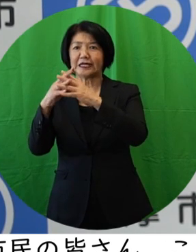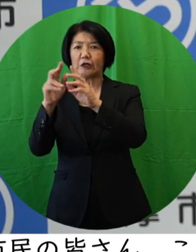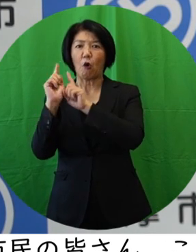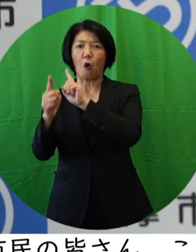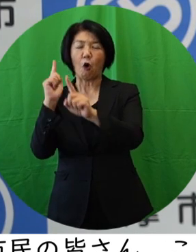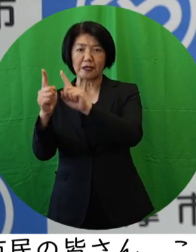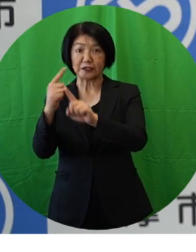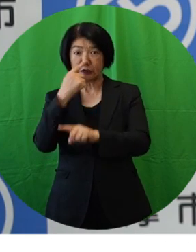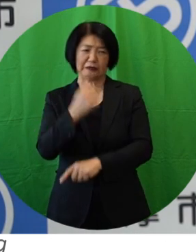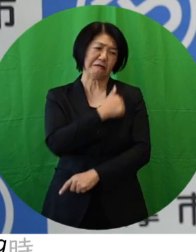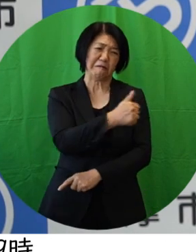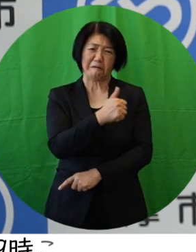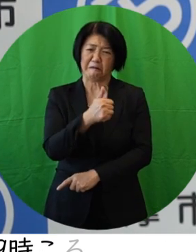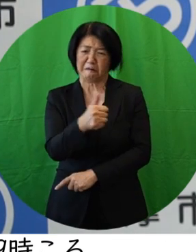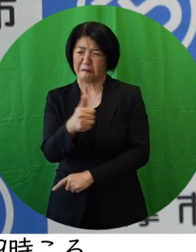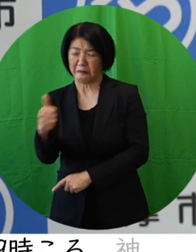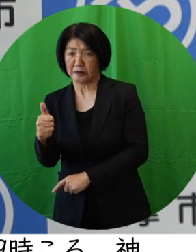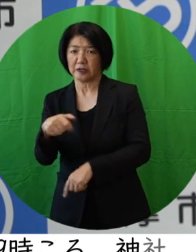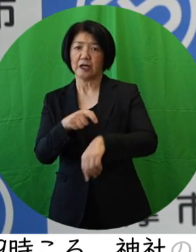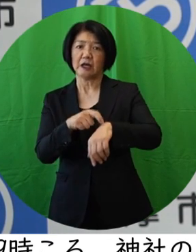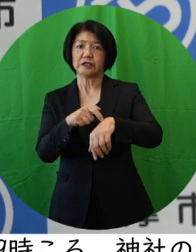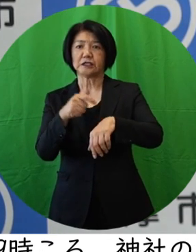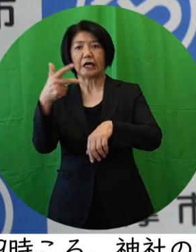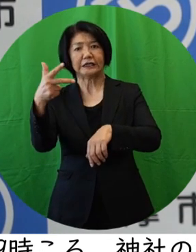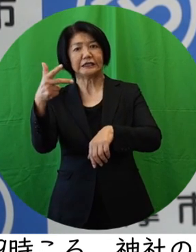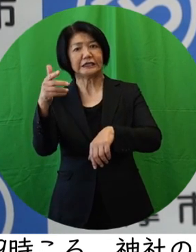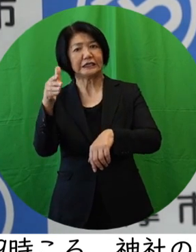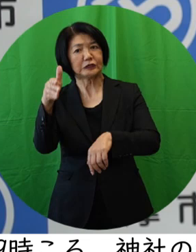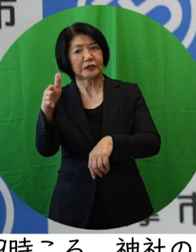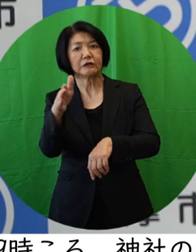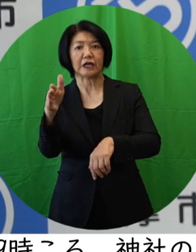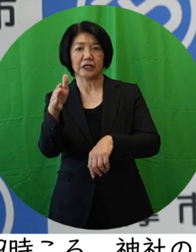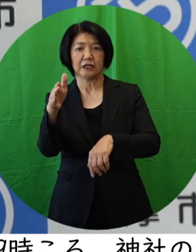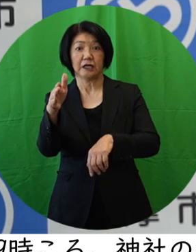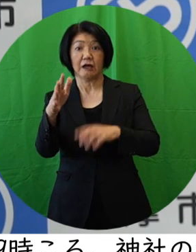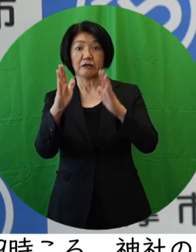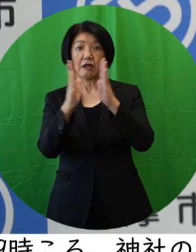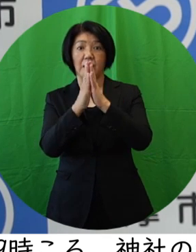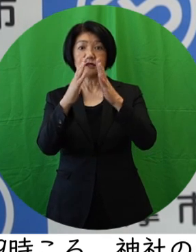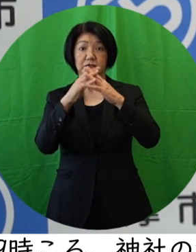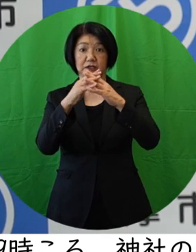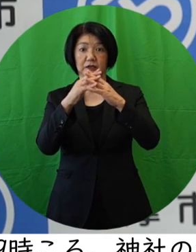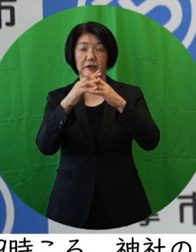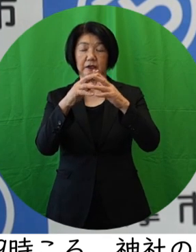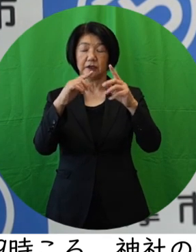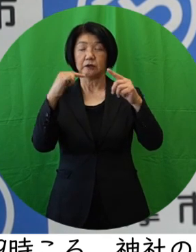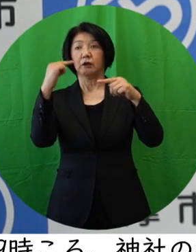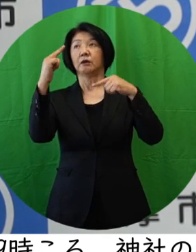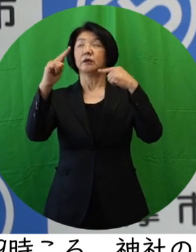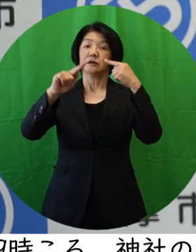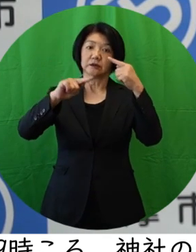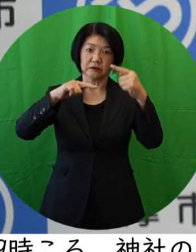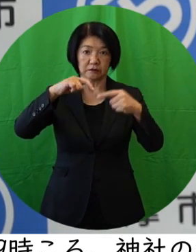ていましたが19時頃神社の経題で私の意識が一瞬